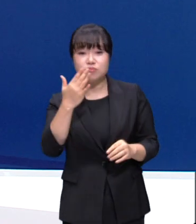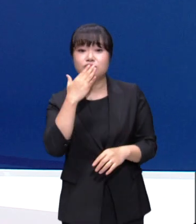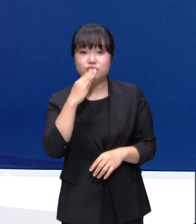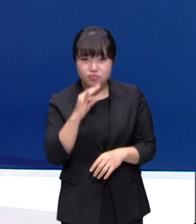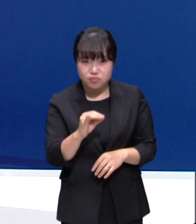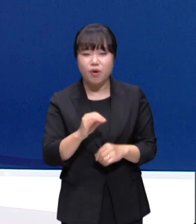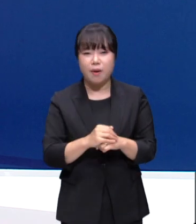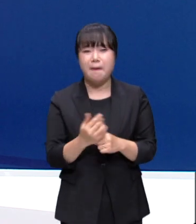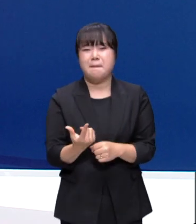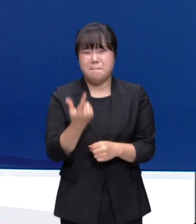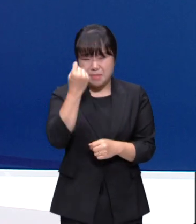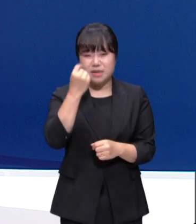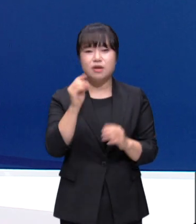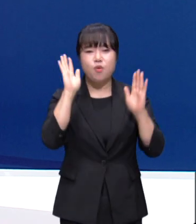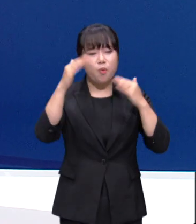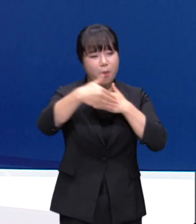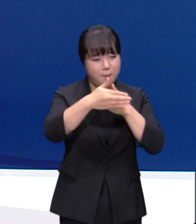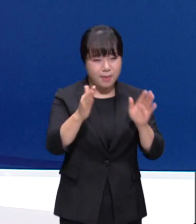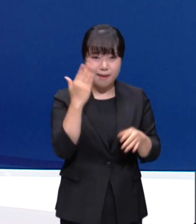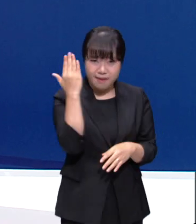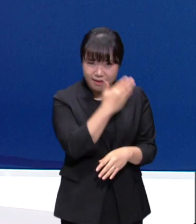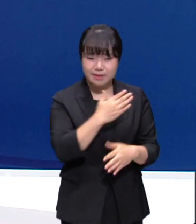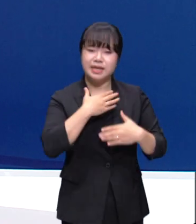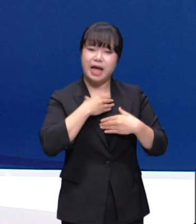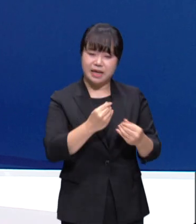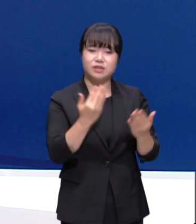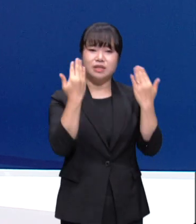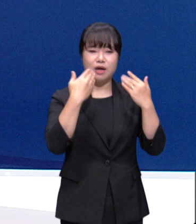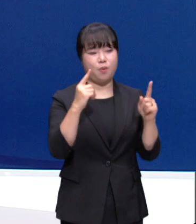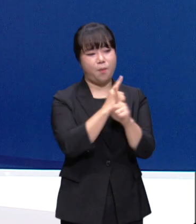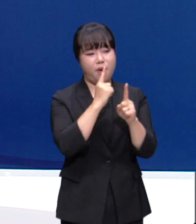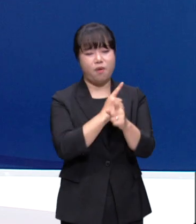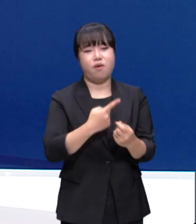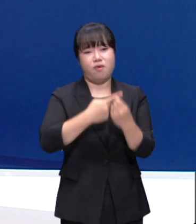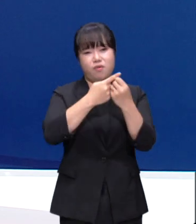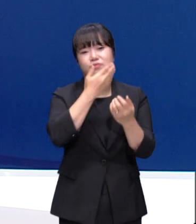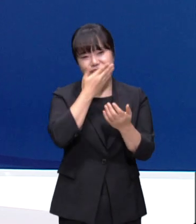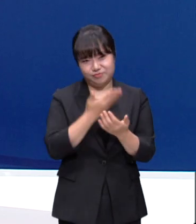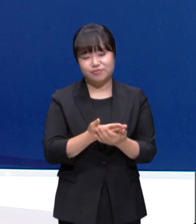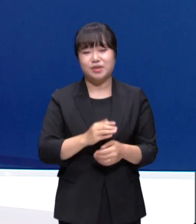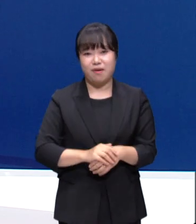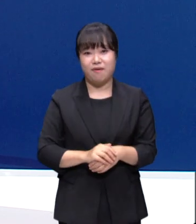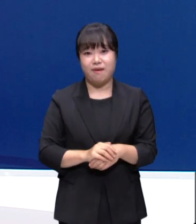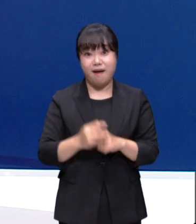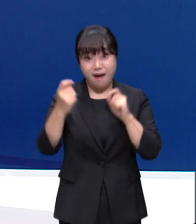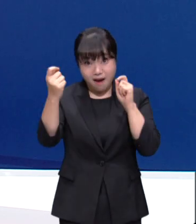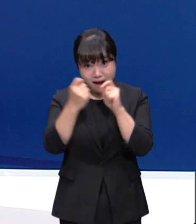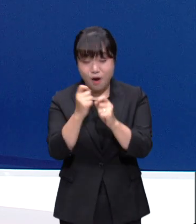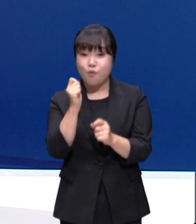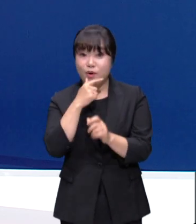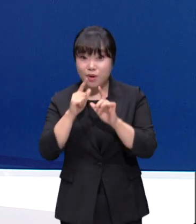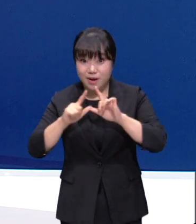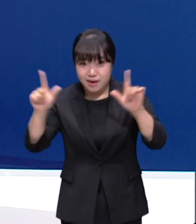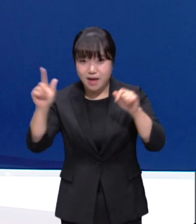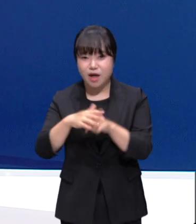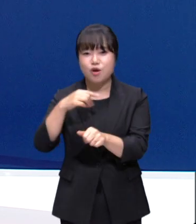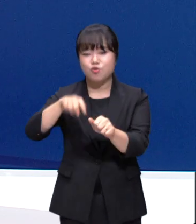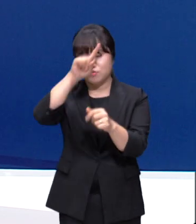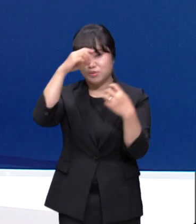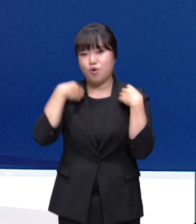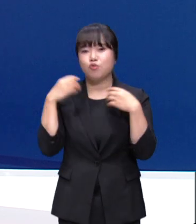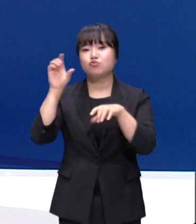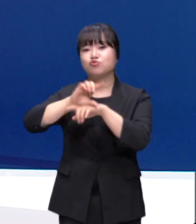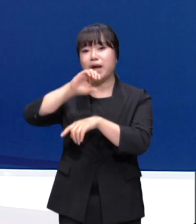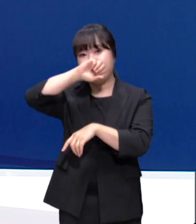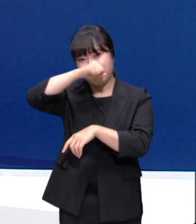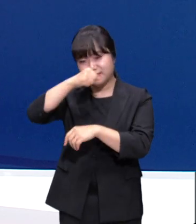위해서라도 아이들의 학습 공간은 물론 안전한 학교 시설 개선이 시급합니다. 네, 다가오는 월요일에는 이 교육청 추경